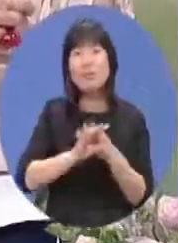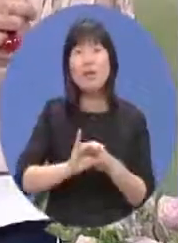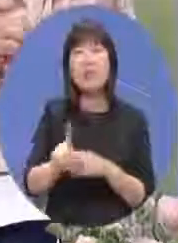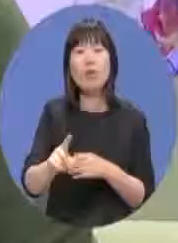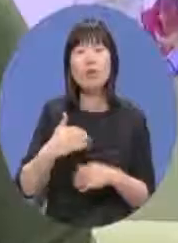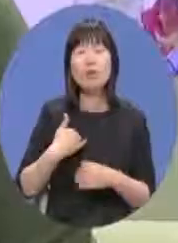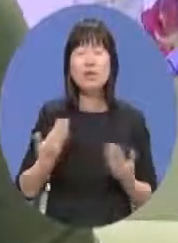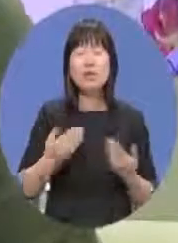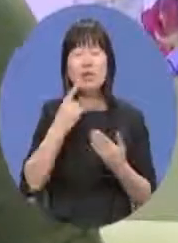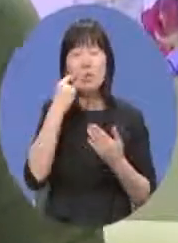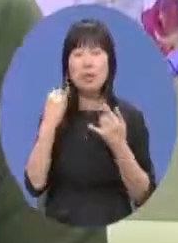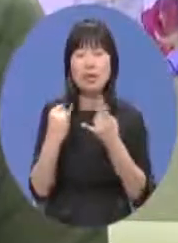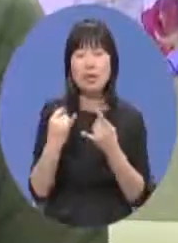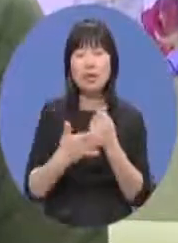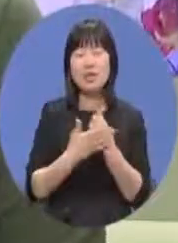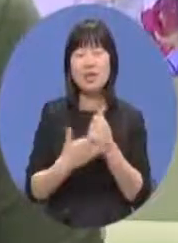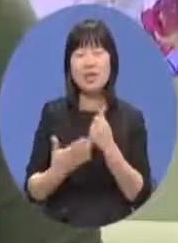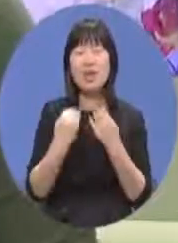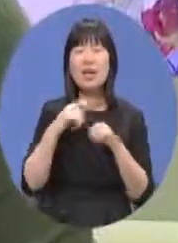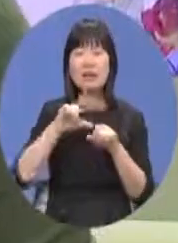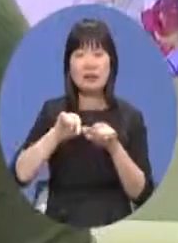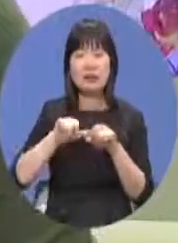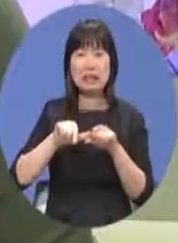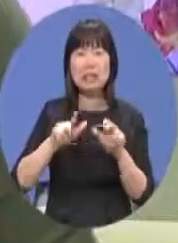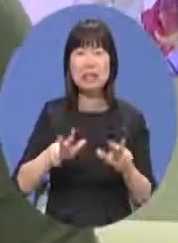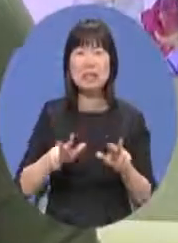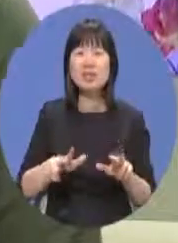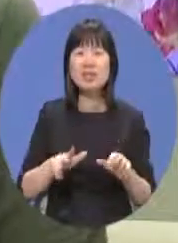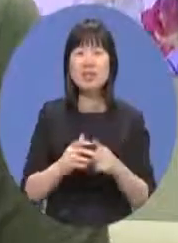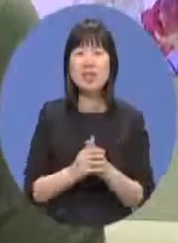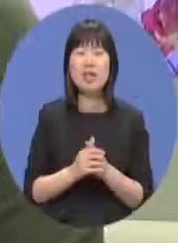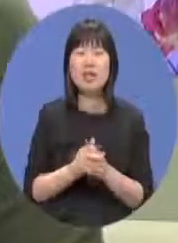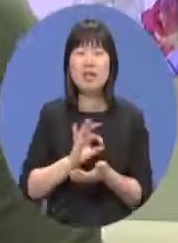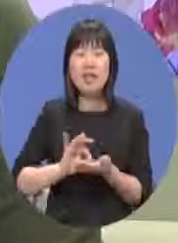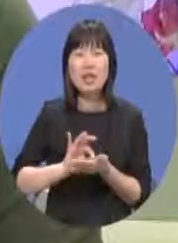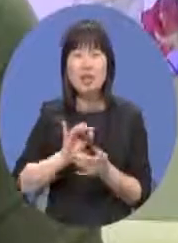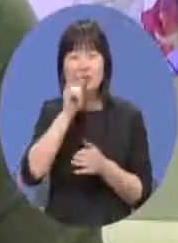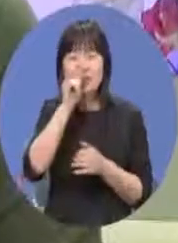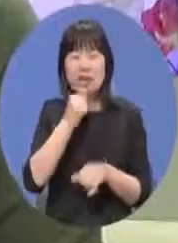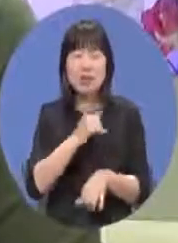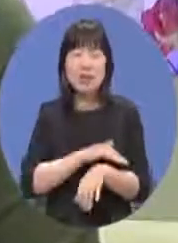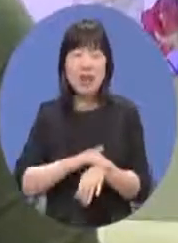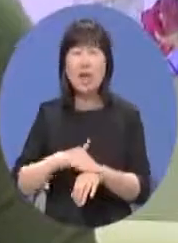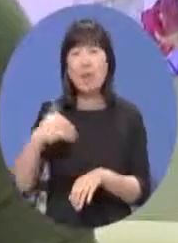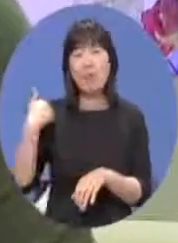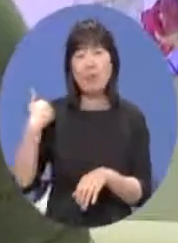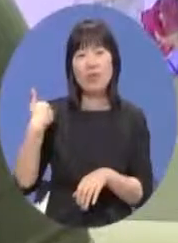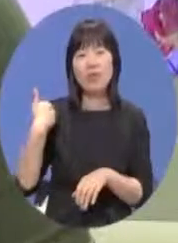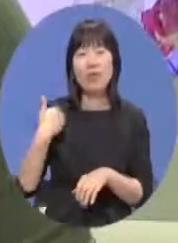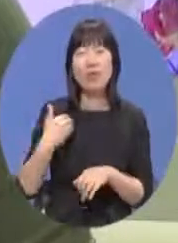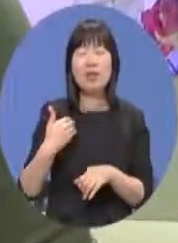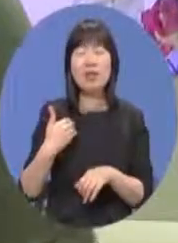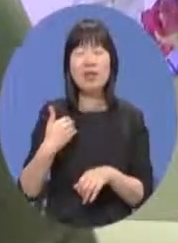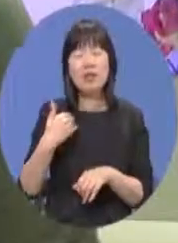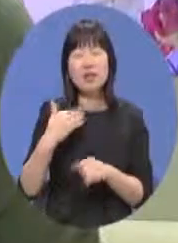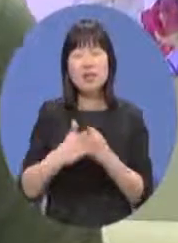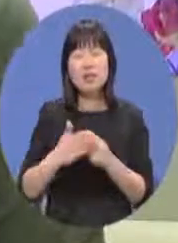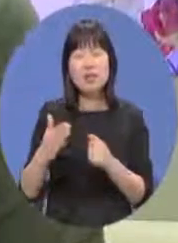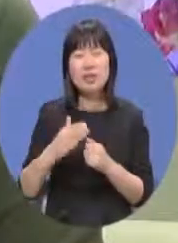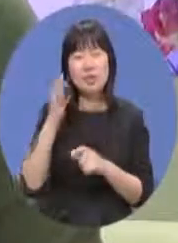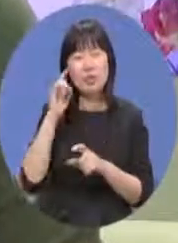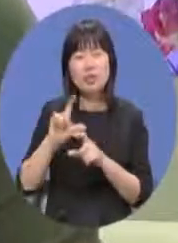예. 저도 일하는 엄마이기 때문에 네. 많은 시간을 이렇게 지금 들여가지고 이런 걸잘 못해요. 저도 실은. 그래서 네. 고민을 하고